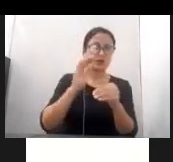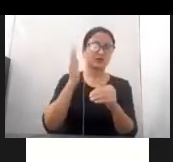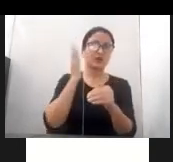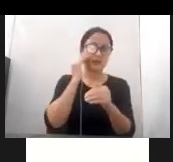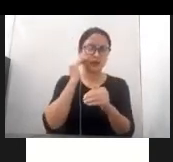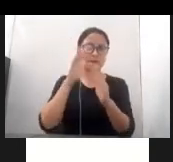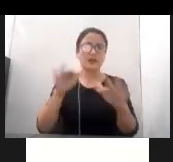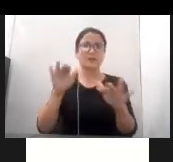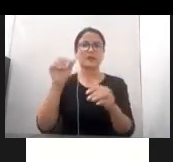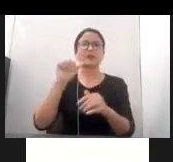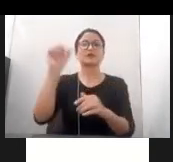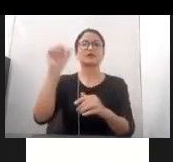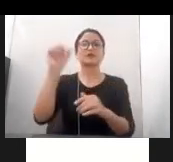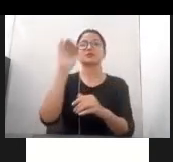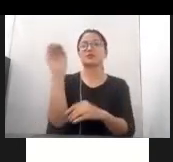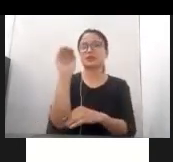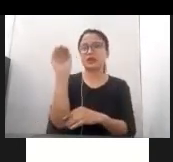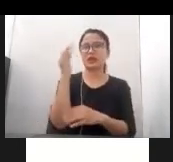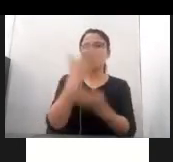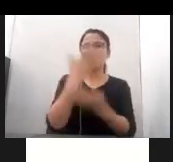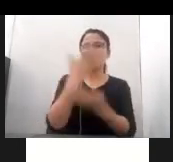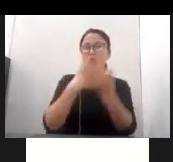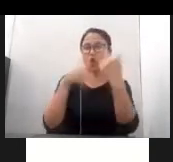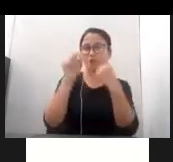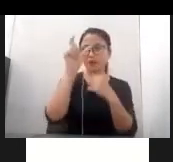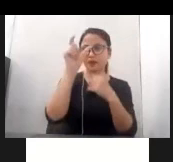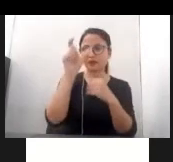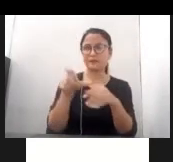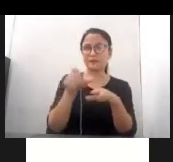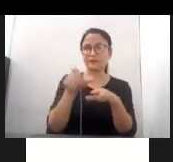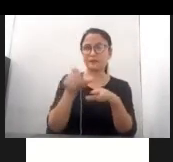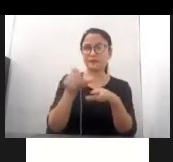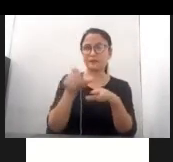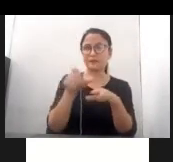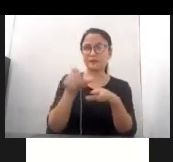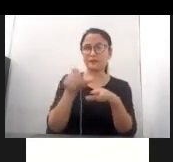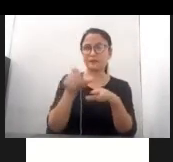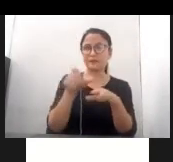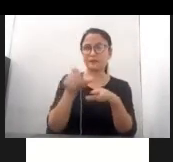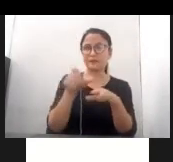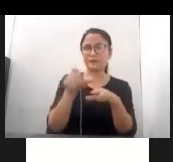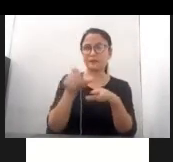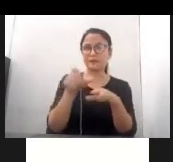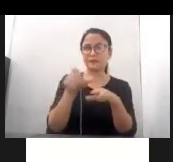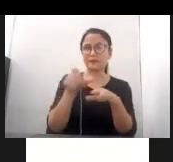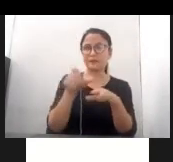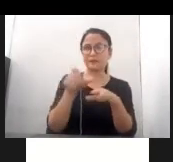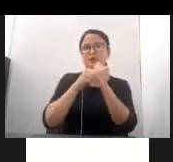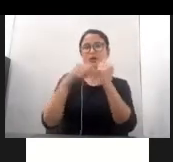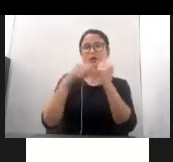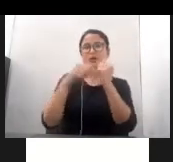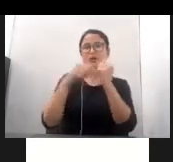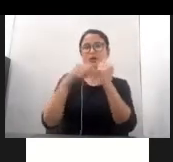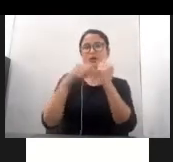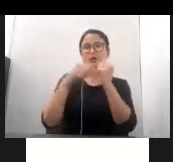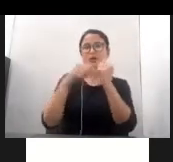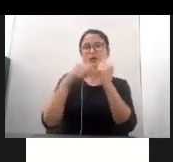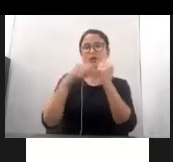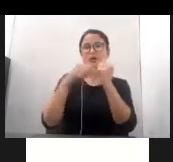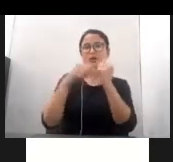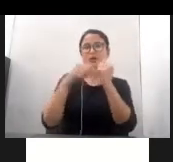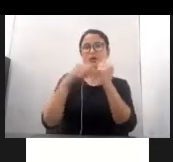सङ्घ संस्था सबै यो समिति अन्तर्गत पर्ने भएको नाताले पनि हामीलाई अरूभन्दा अझ बढी च्यालेन्ज छ र यो समितिले हरेक इस्युहरूमा